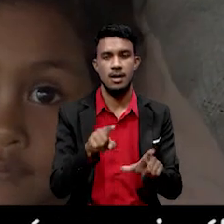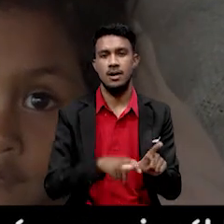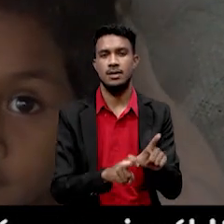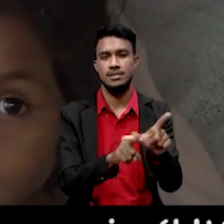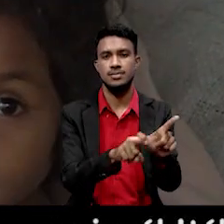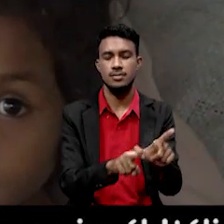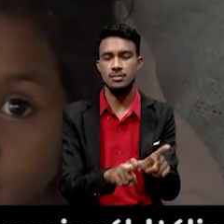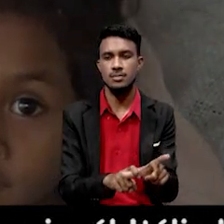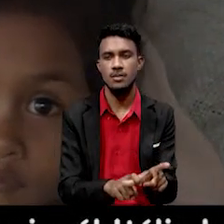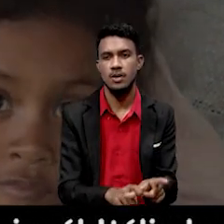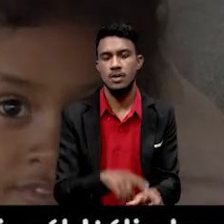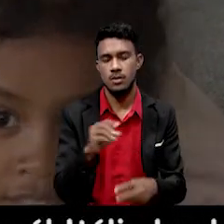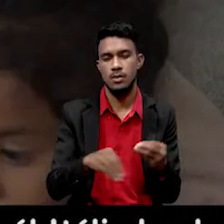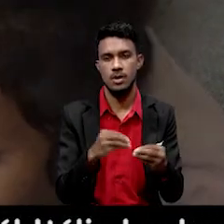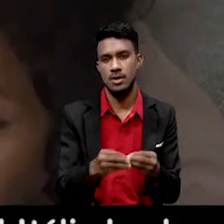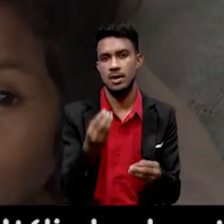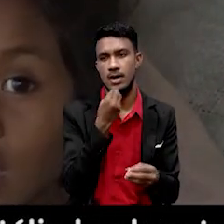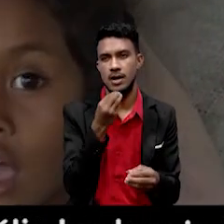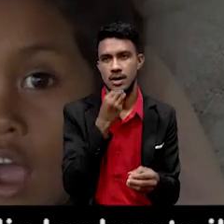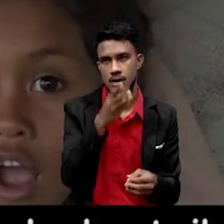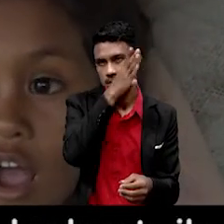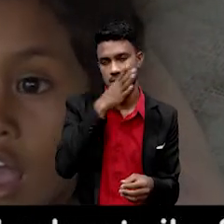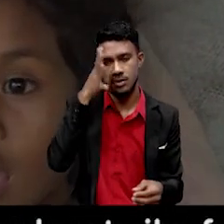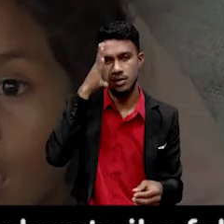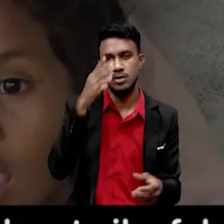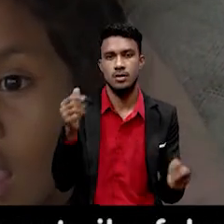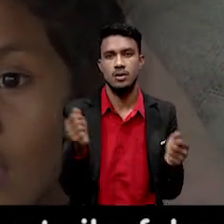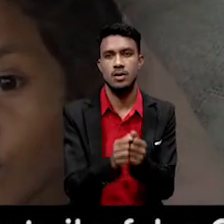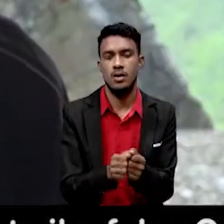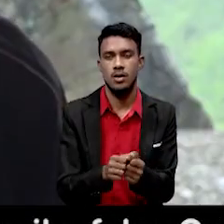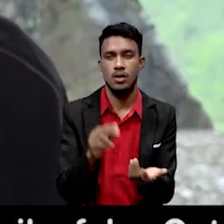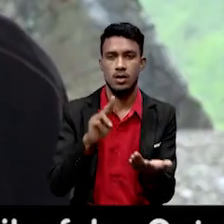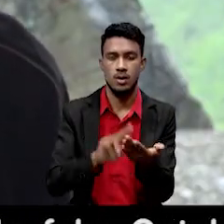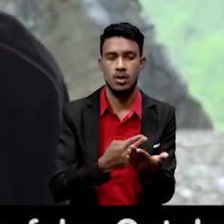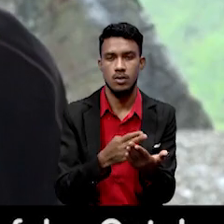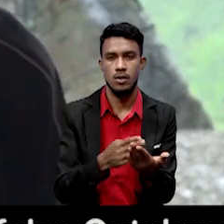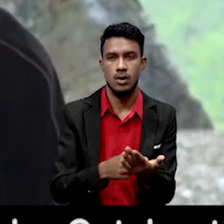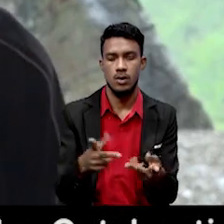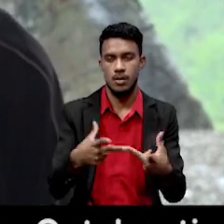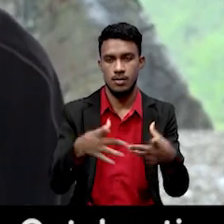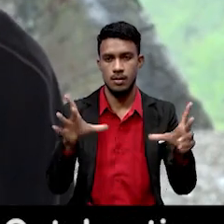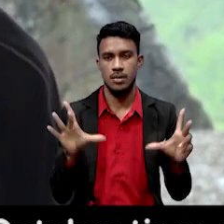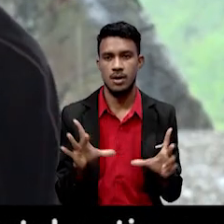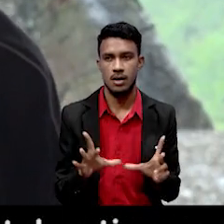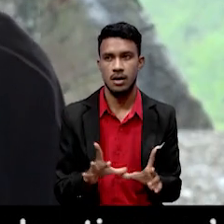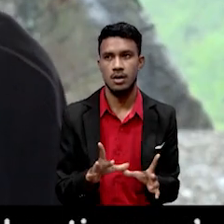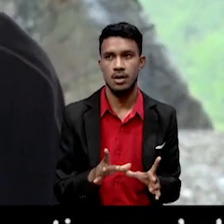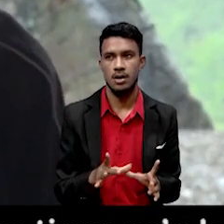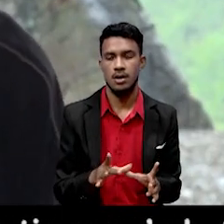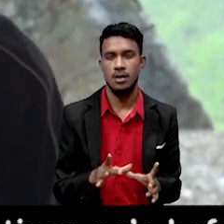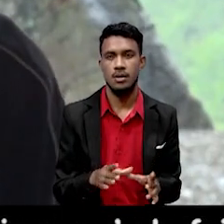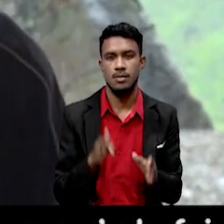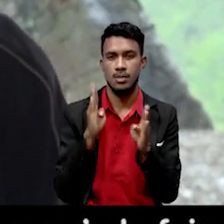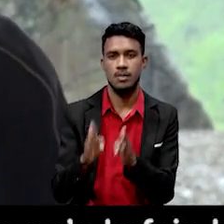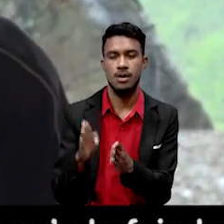kona bahaham ba ya tos laran dit ko kanuru bikan makmunu tu hoba buat mambain dengan kata parpara